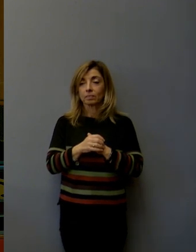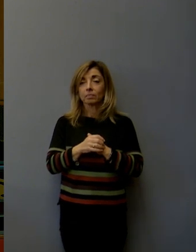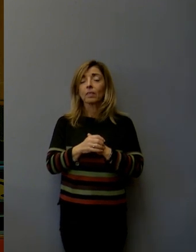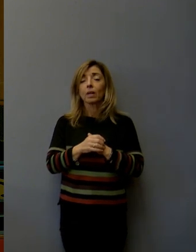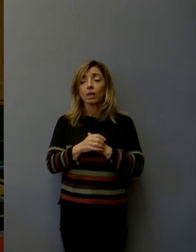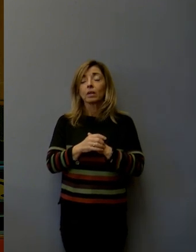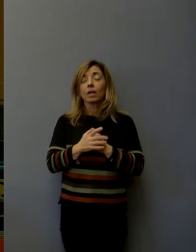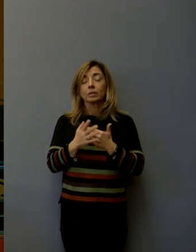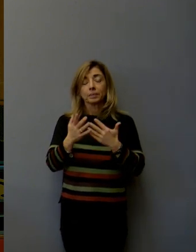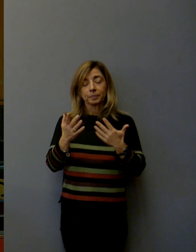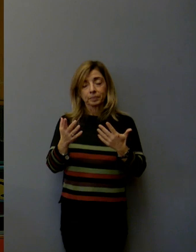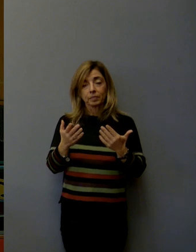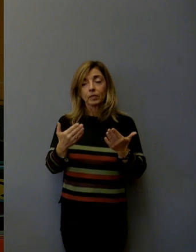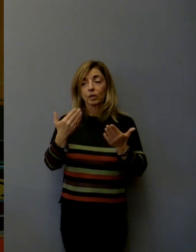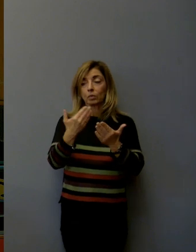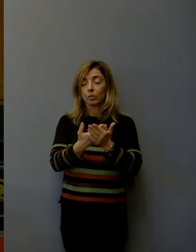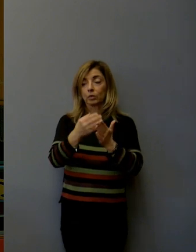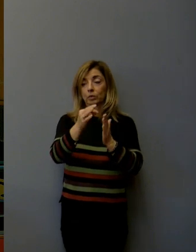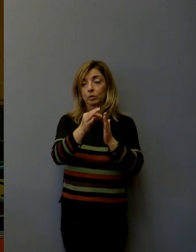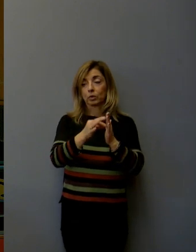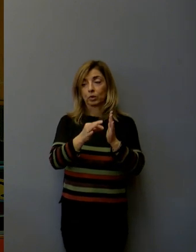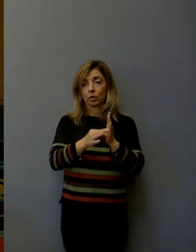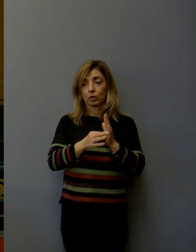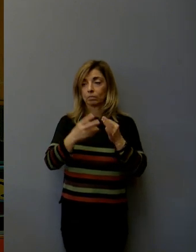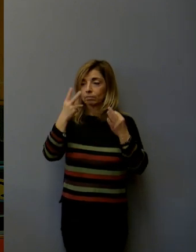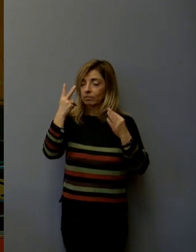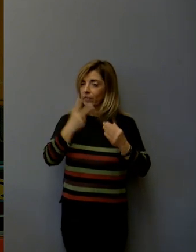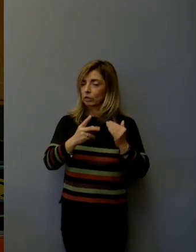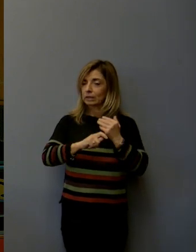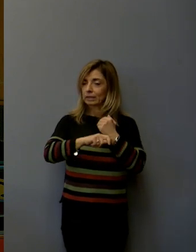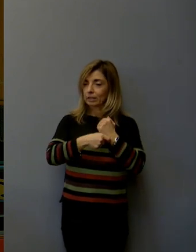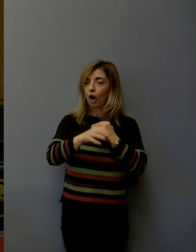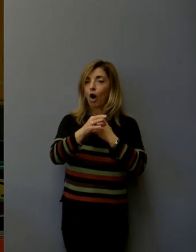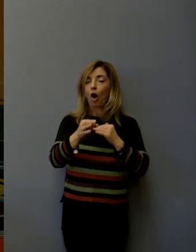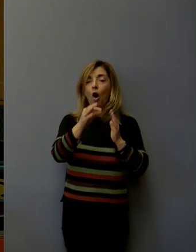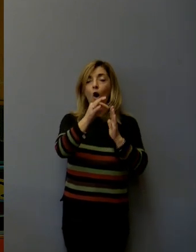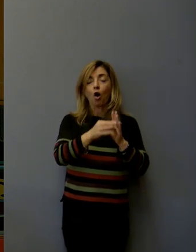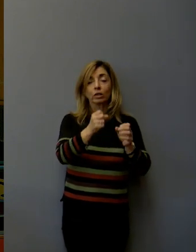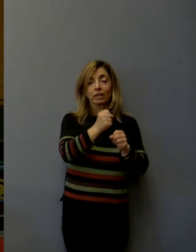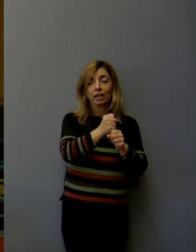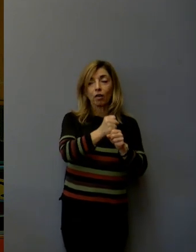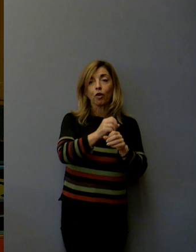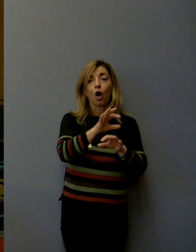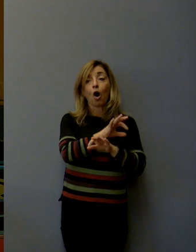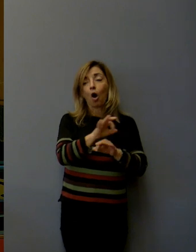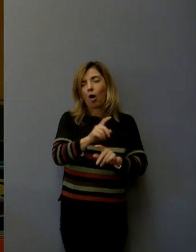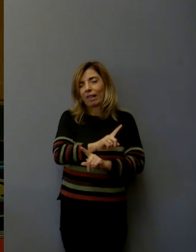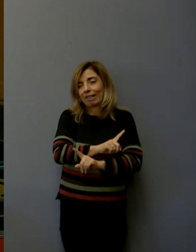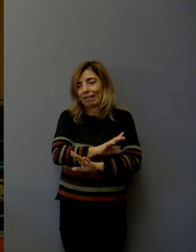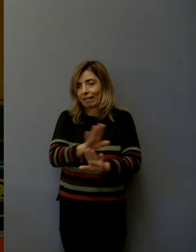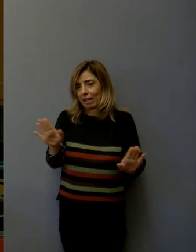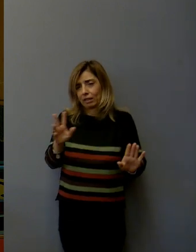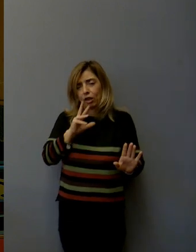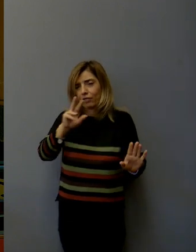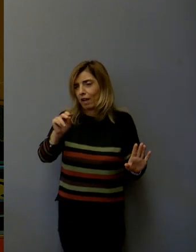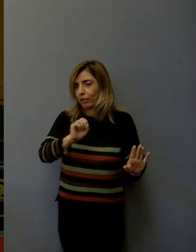Allora sulle emozioni d'ordine sono molto rigido o è sull'ordine dei lavori oppure non se ne parla neanche ve